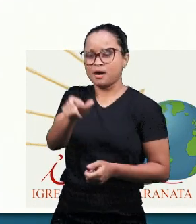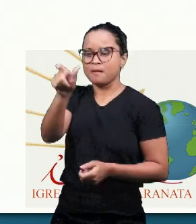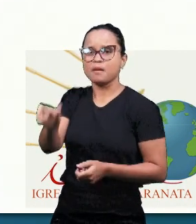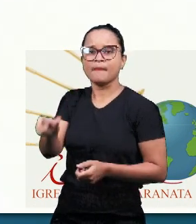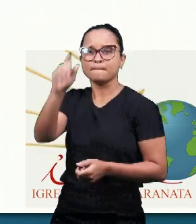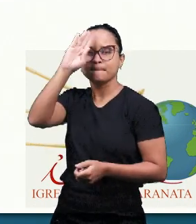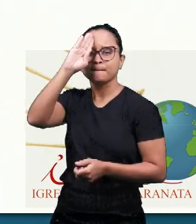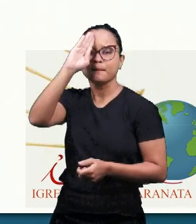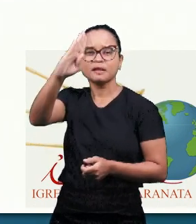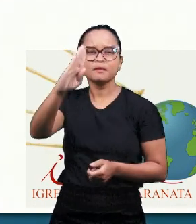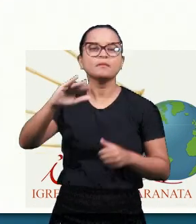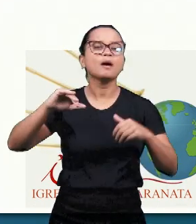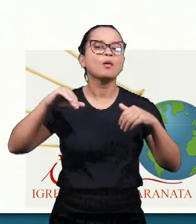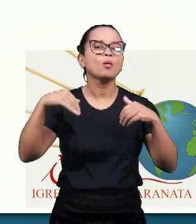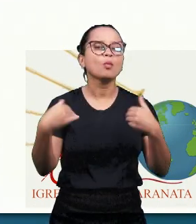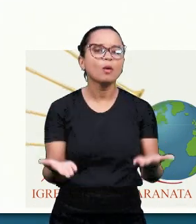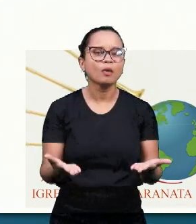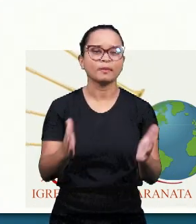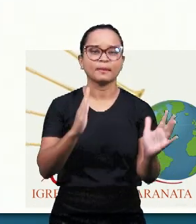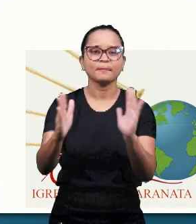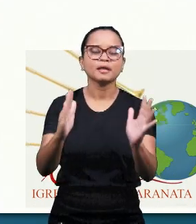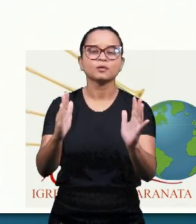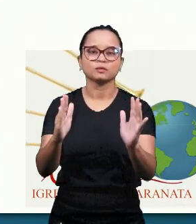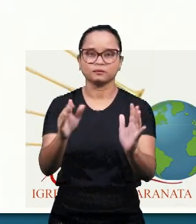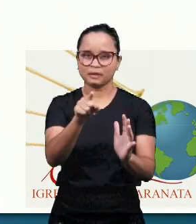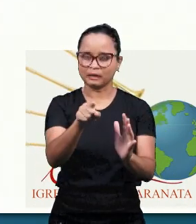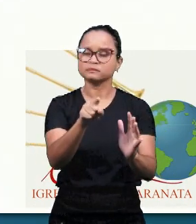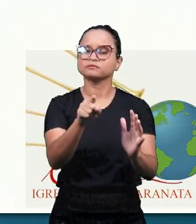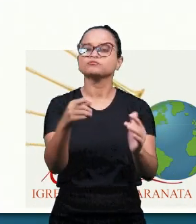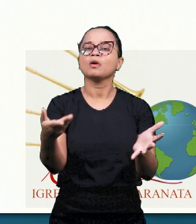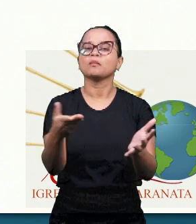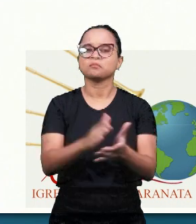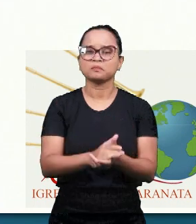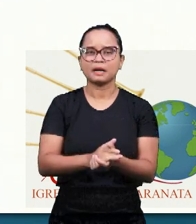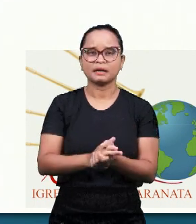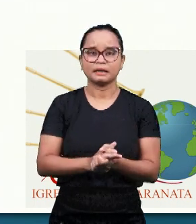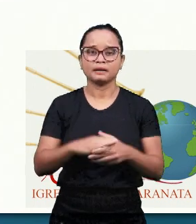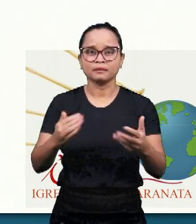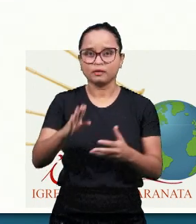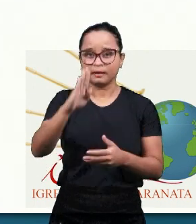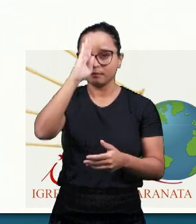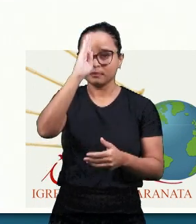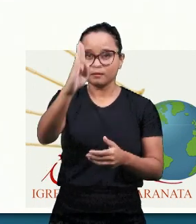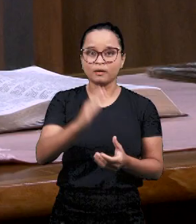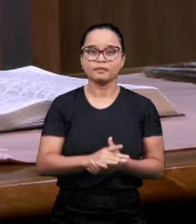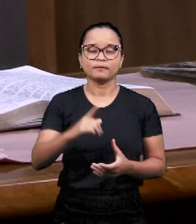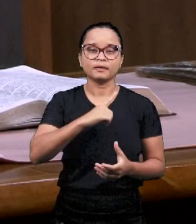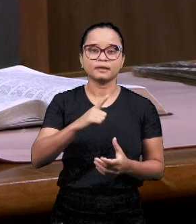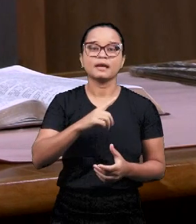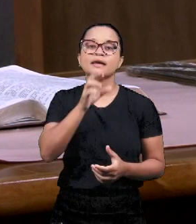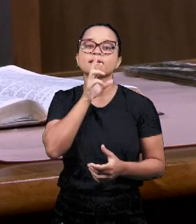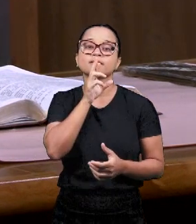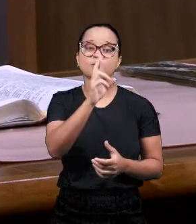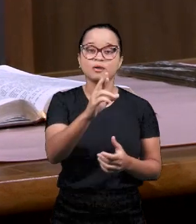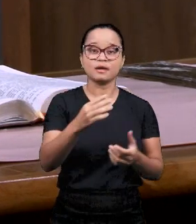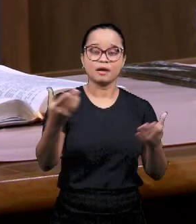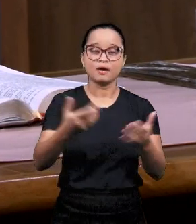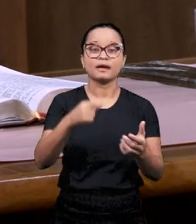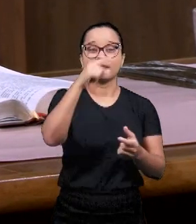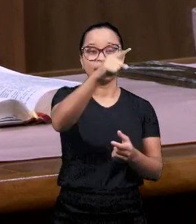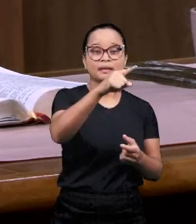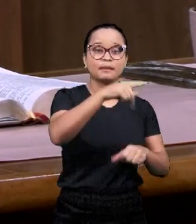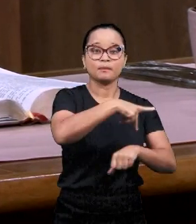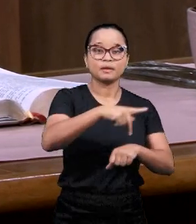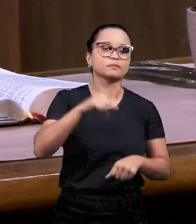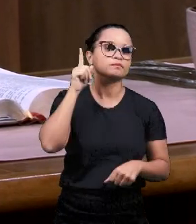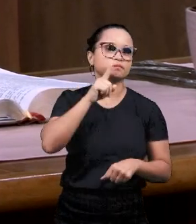personnages de ce moment? Et les principaux participants et personnages, c'est la réponse viendra